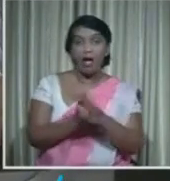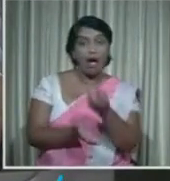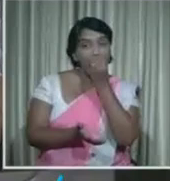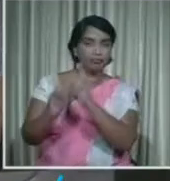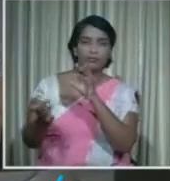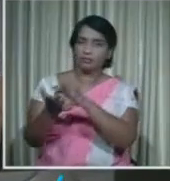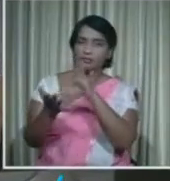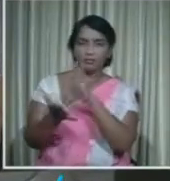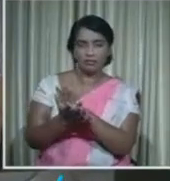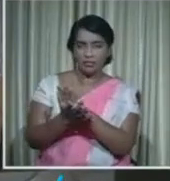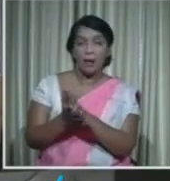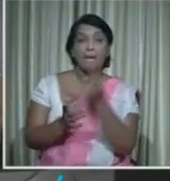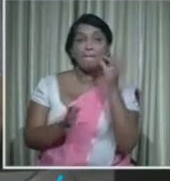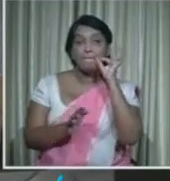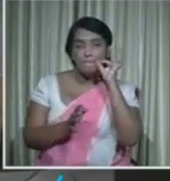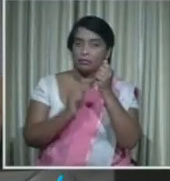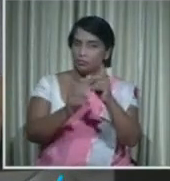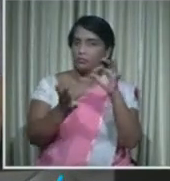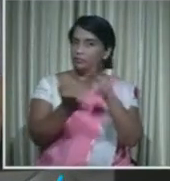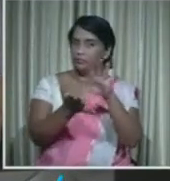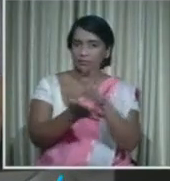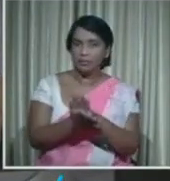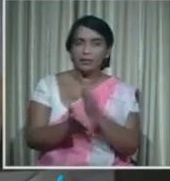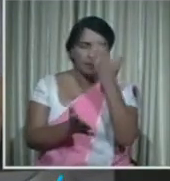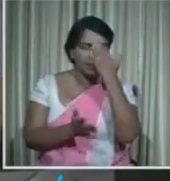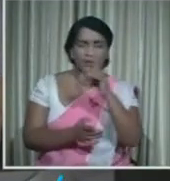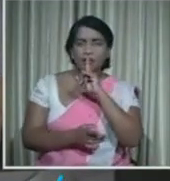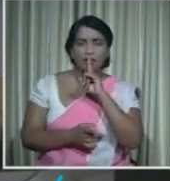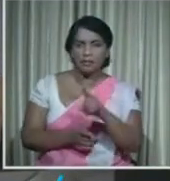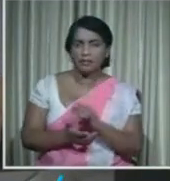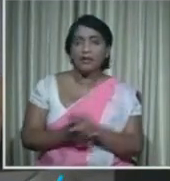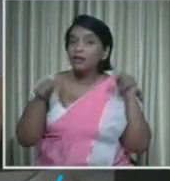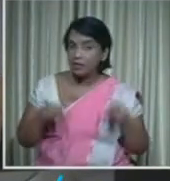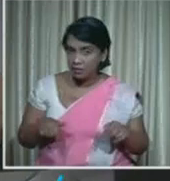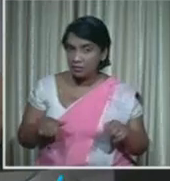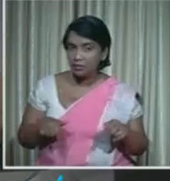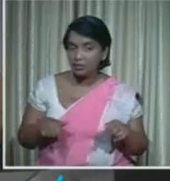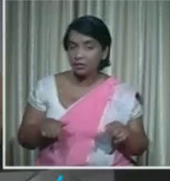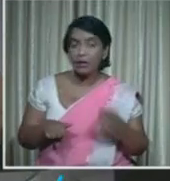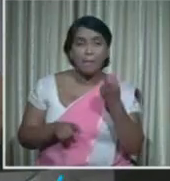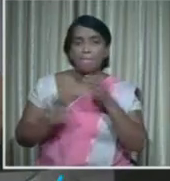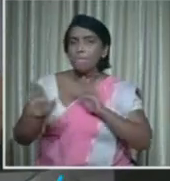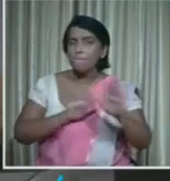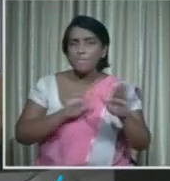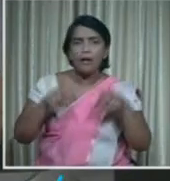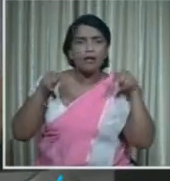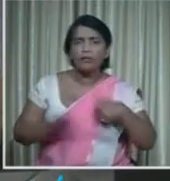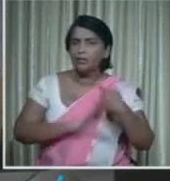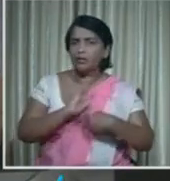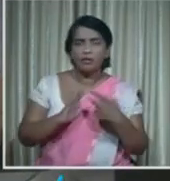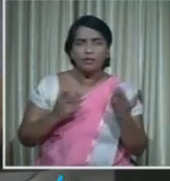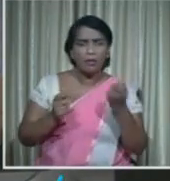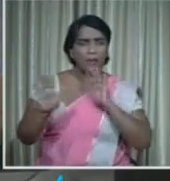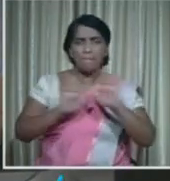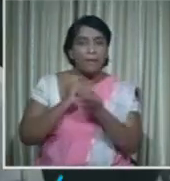දැම්මා ස්ථාවර මිලක් පරිප්පු වලට දැම්මා ස්ථාවර මිලක් මට කරුණාකරලා කියන්න දැන් එතකොට මිල පාලනයක් අද රටේ නැද්ද මිල